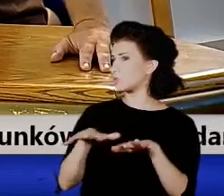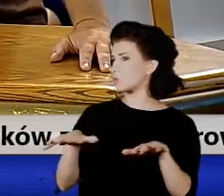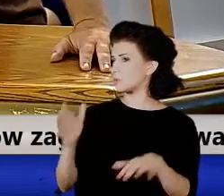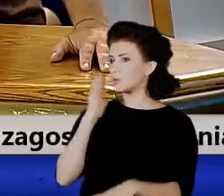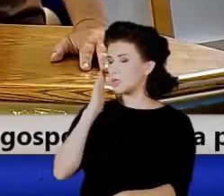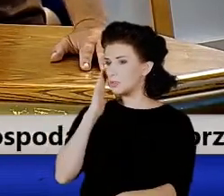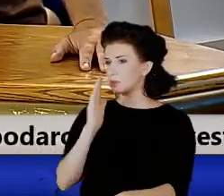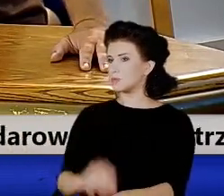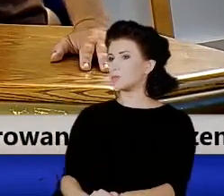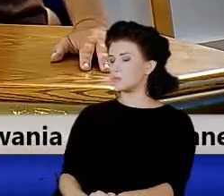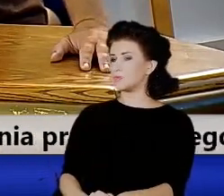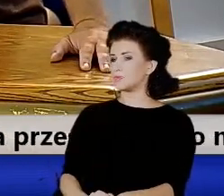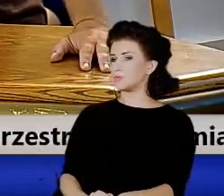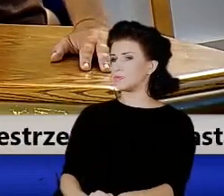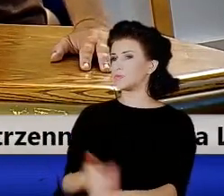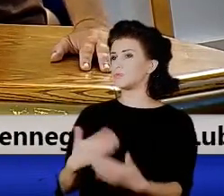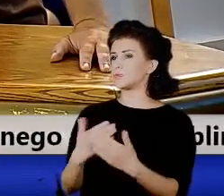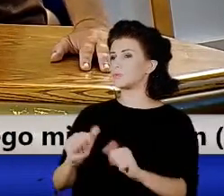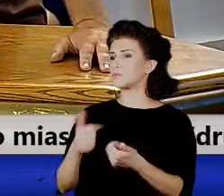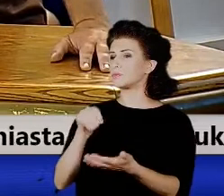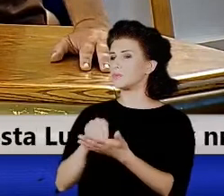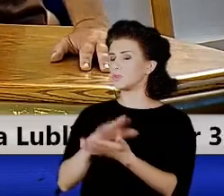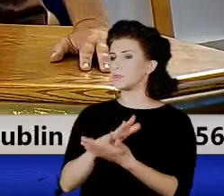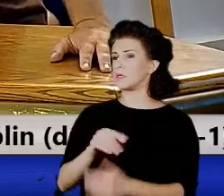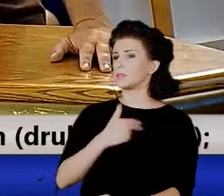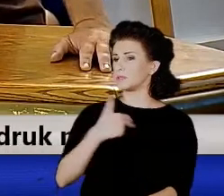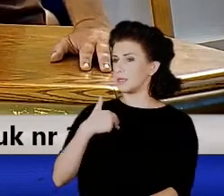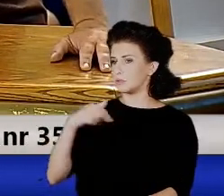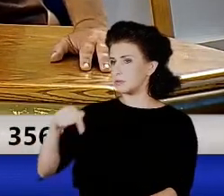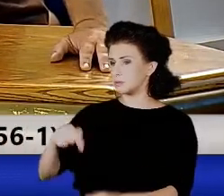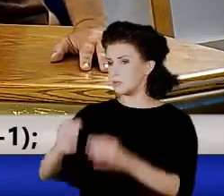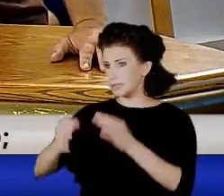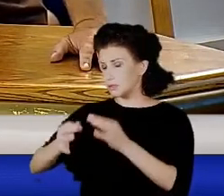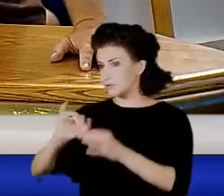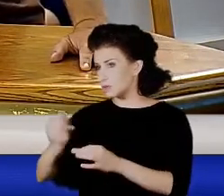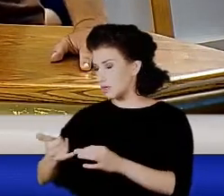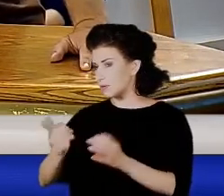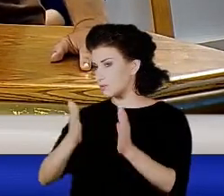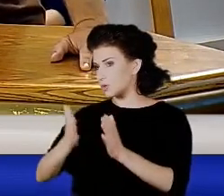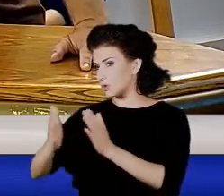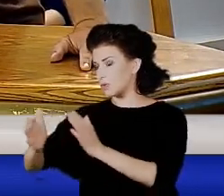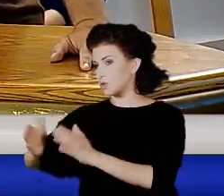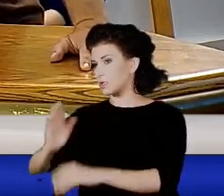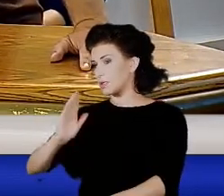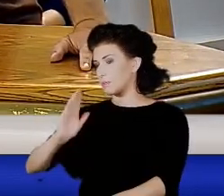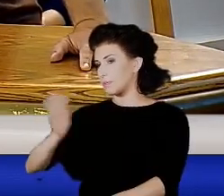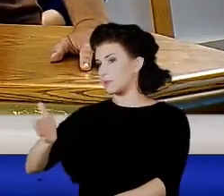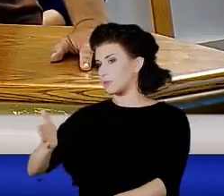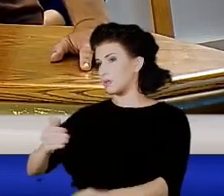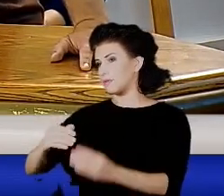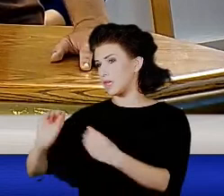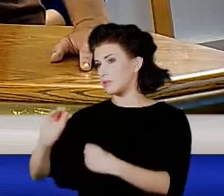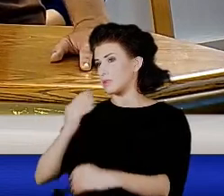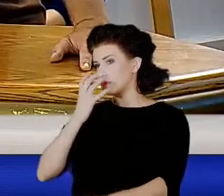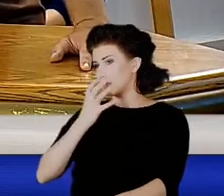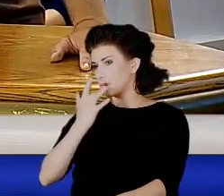nad Miejskim Programem Adaptacji, żebyśmy w naszej konkretnej, lokalnej sytuacji zastanowili się, jak się przygotować na to, że będzie coraz więcej